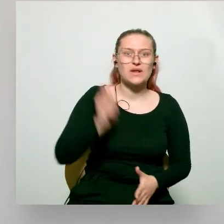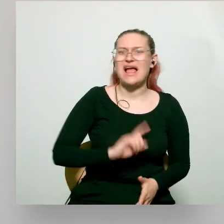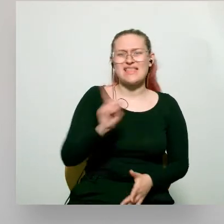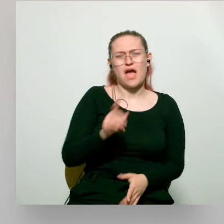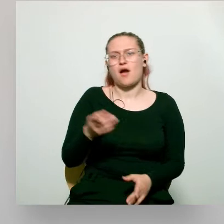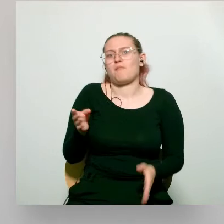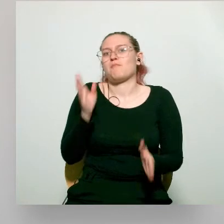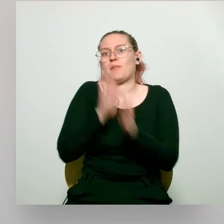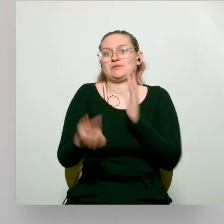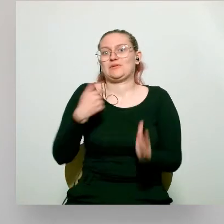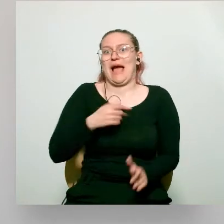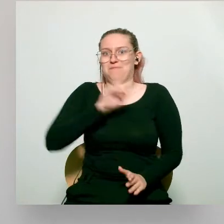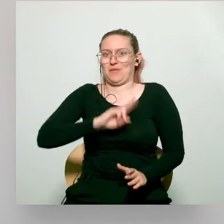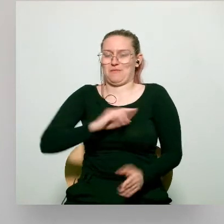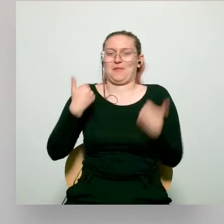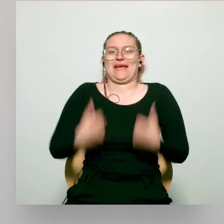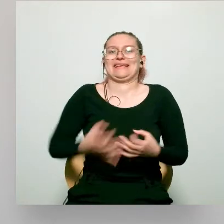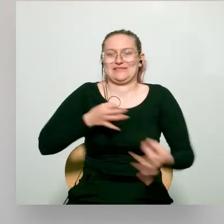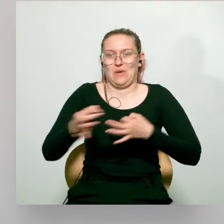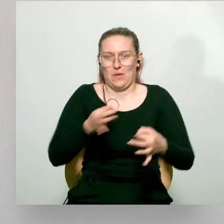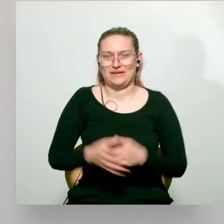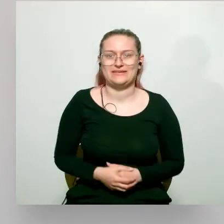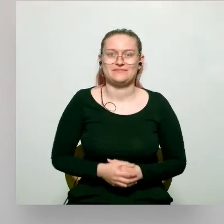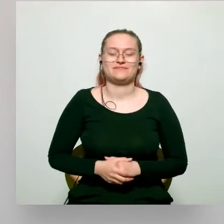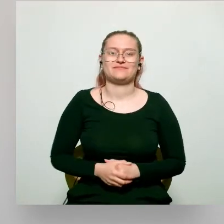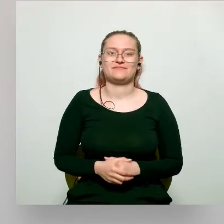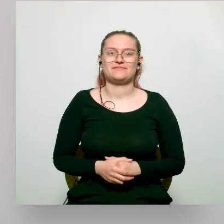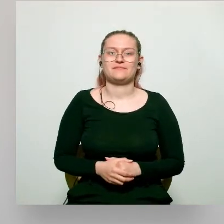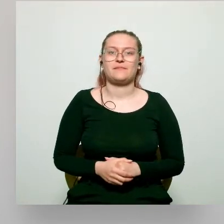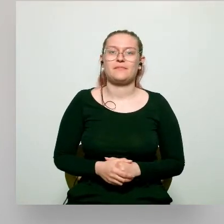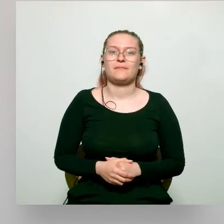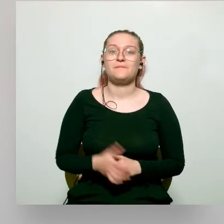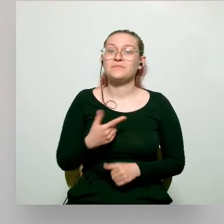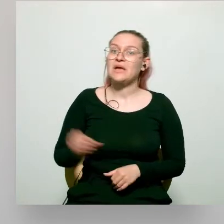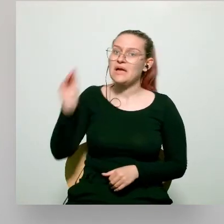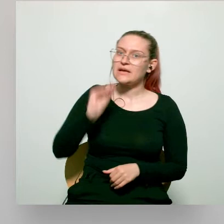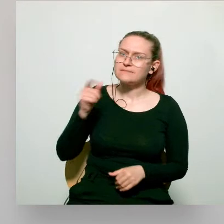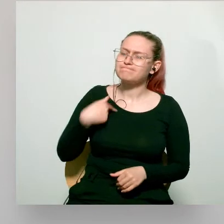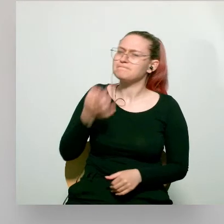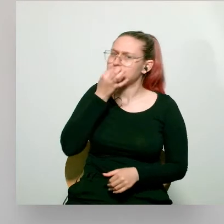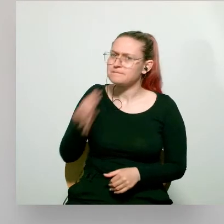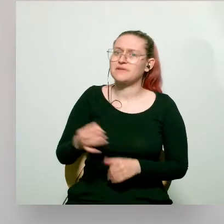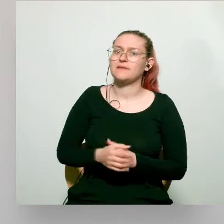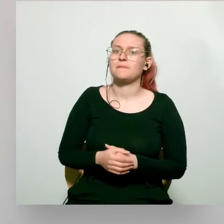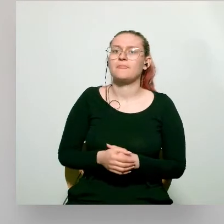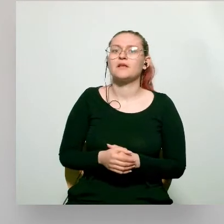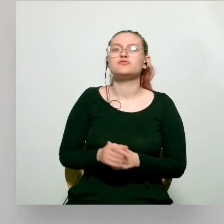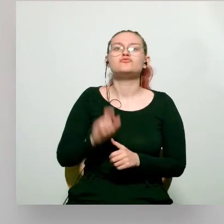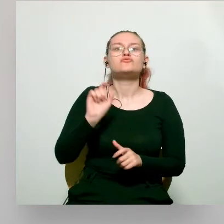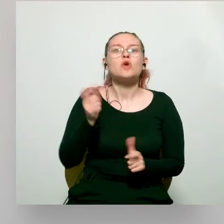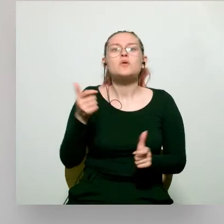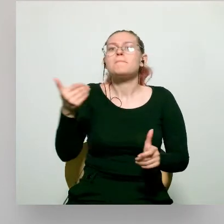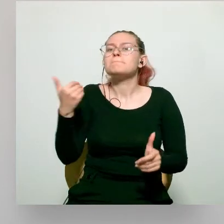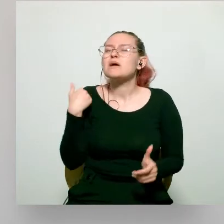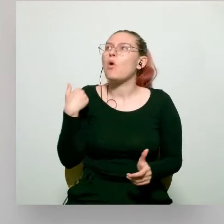historykowi. Ale proszę, znaczy bym jednak docisnął, czy były takie momenty, mniejsza o nazwiska, o bohaterów,